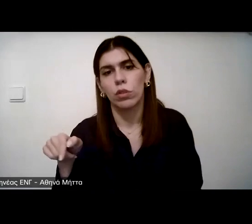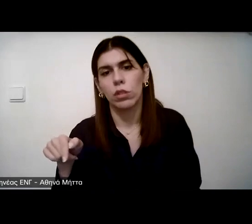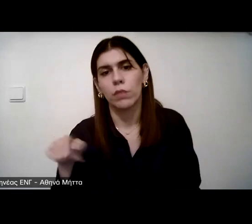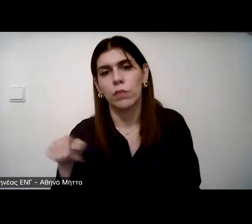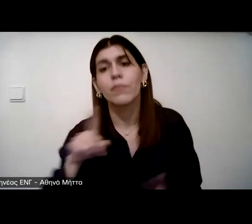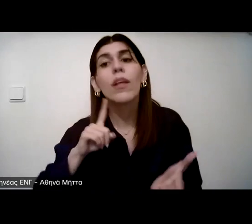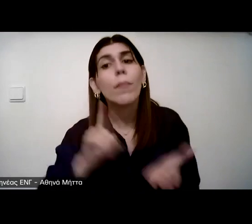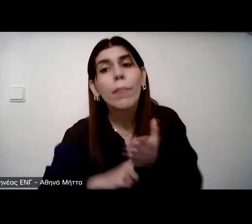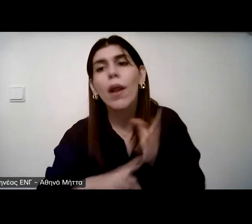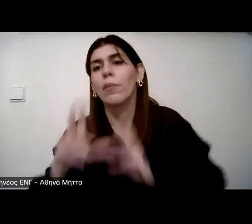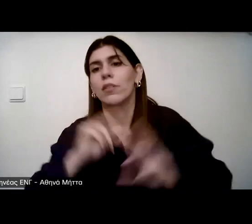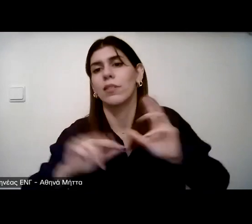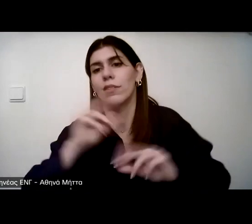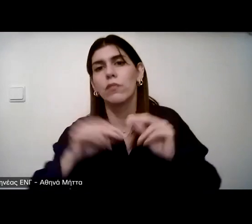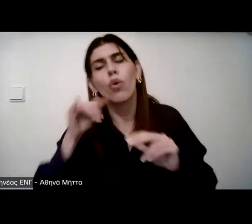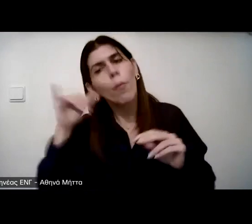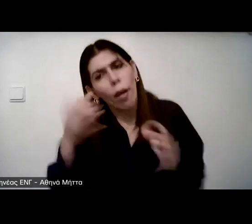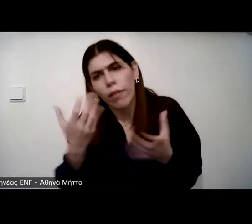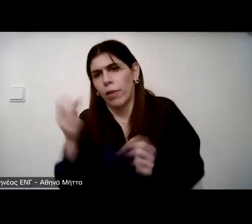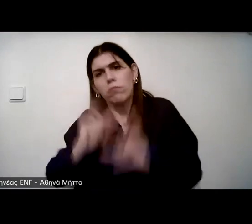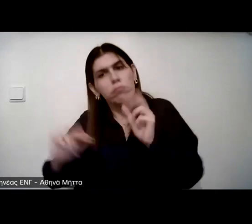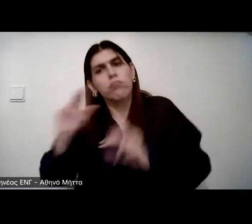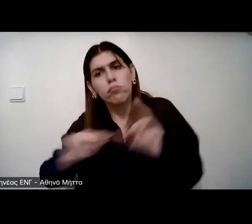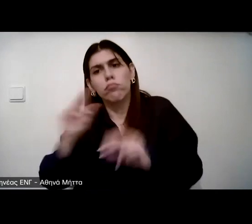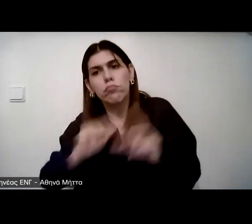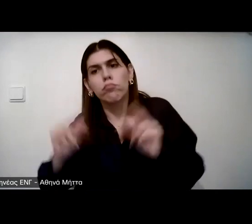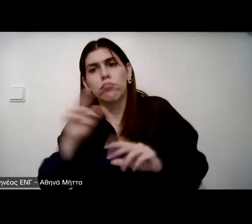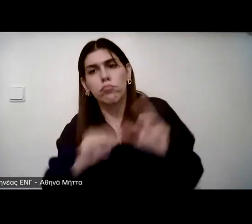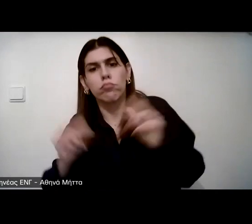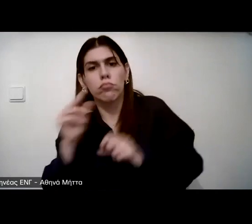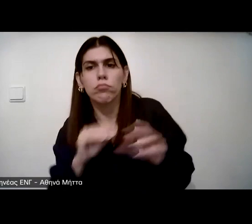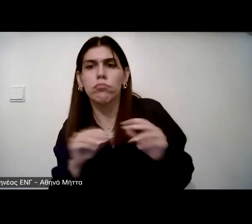συζήτηση. Πάντα υπήρχε μία συζήτηση ανάμεσα